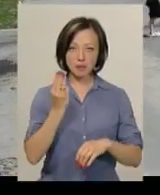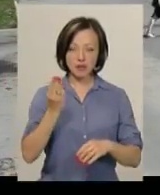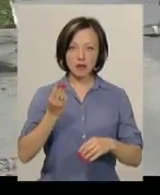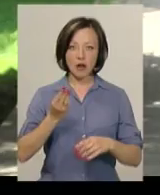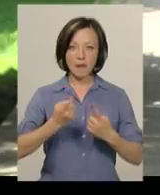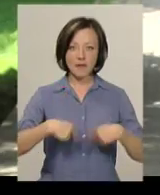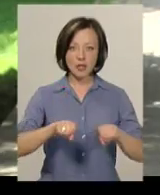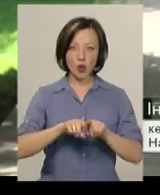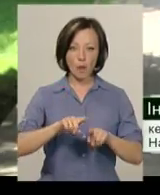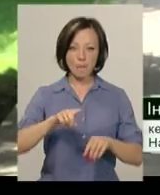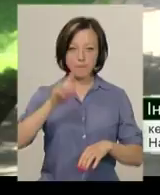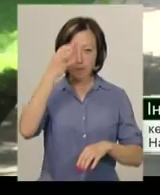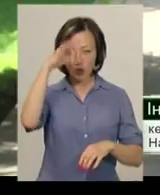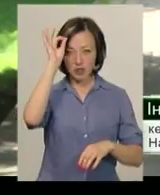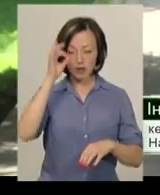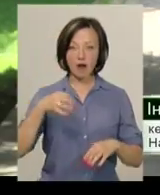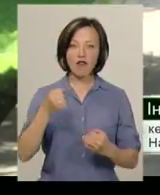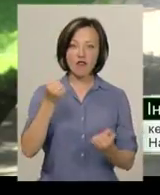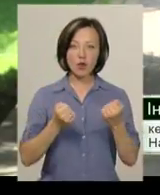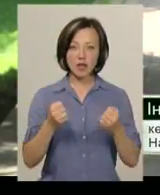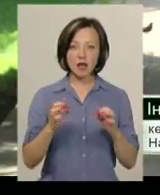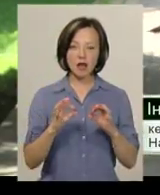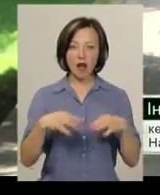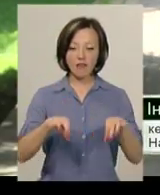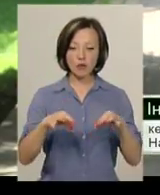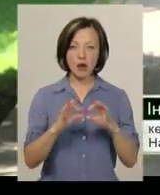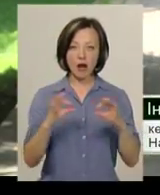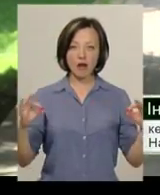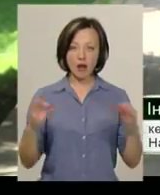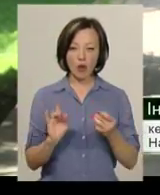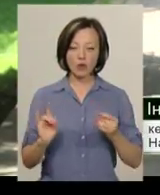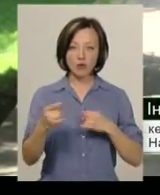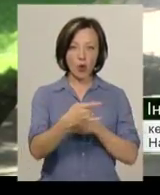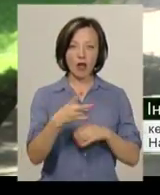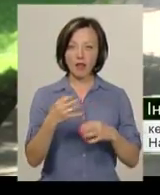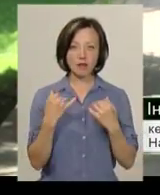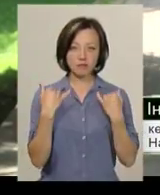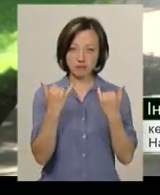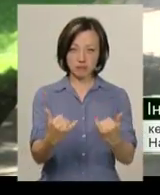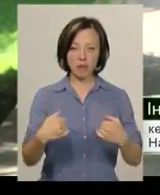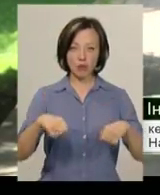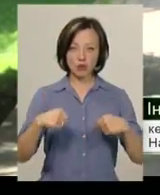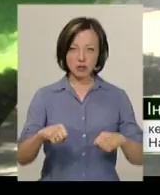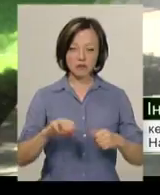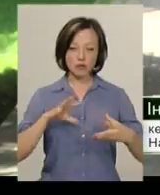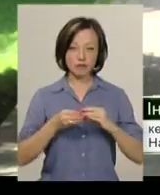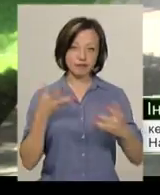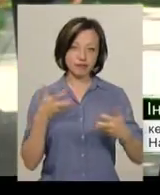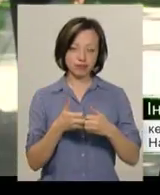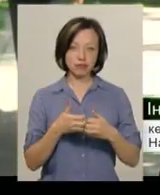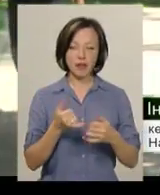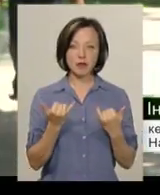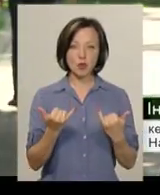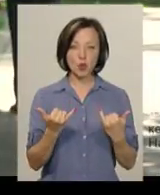відділу поліції. Водій автомобіля Audi, здійснюючи розворот, не надав перевагу мотоциклісту, в результаті чого сталося зіткнення.